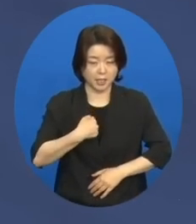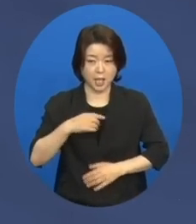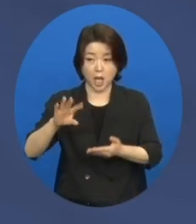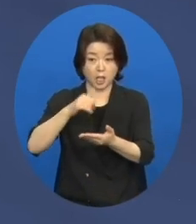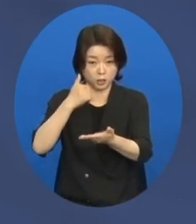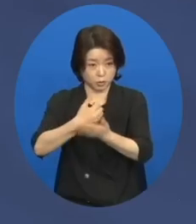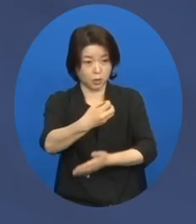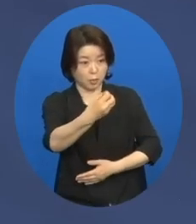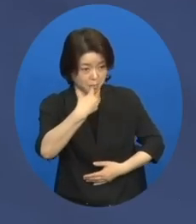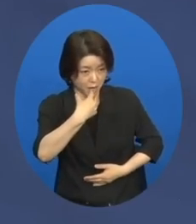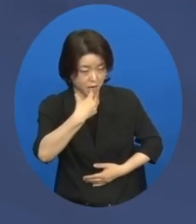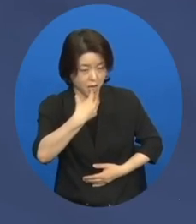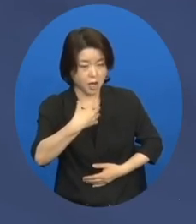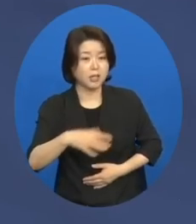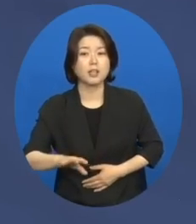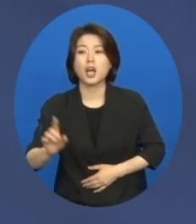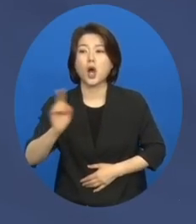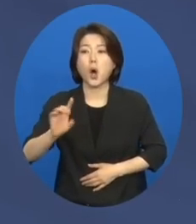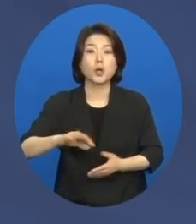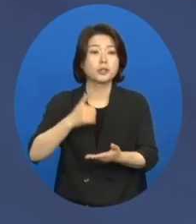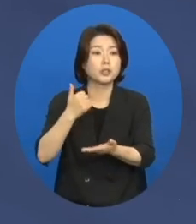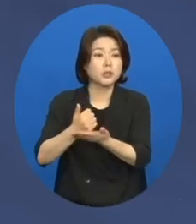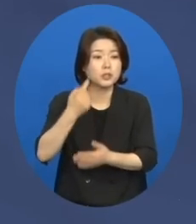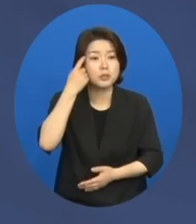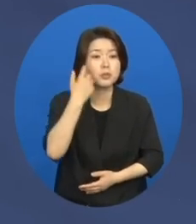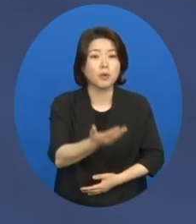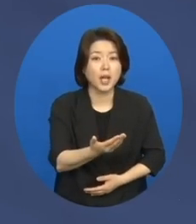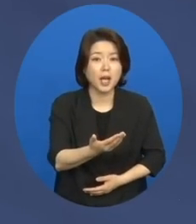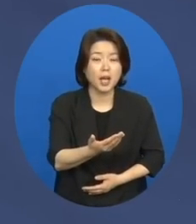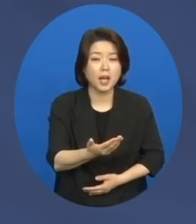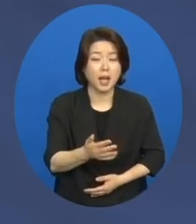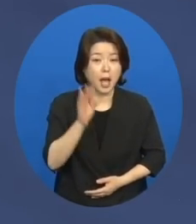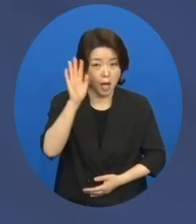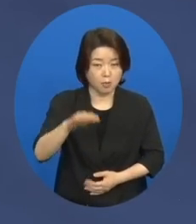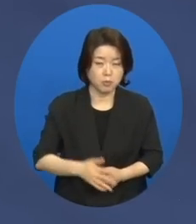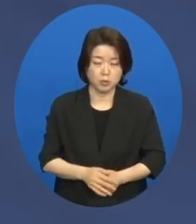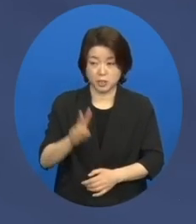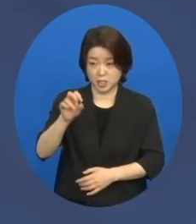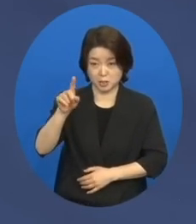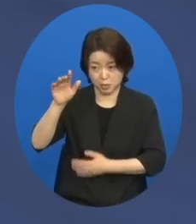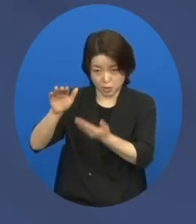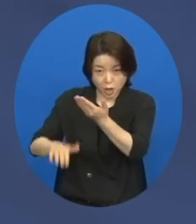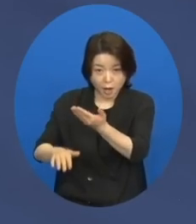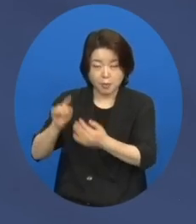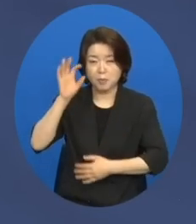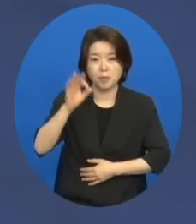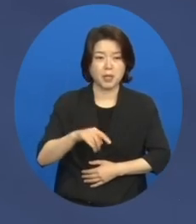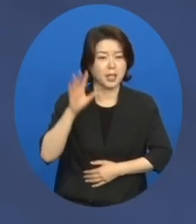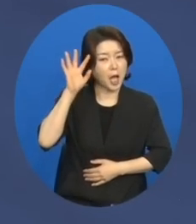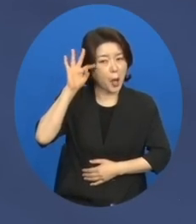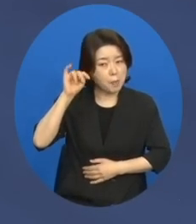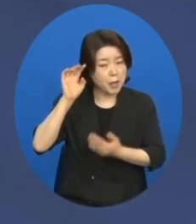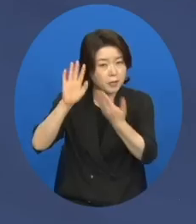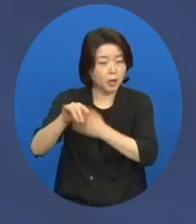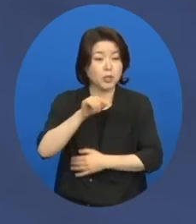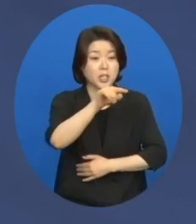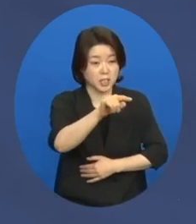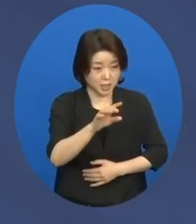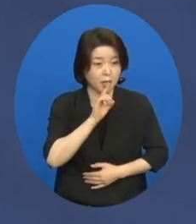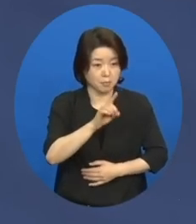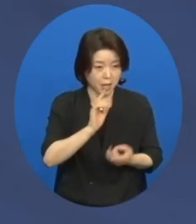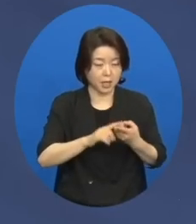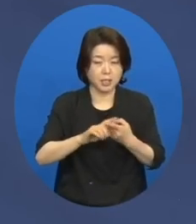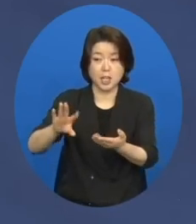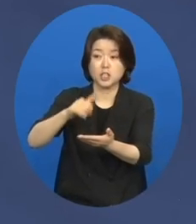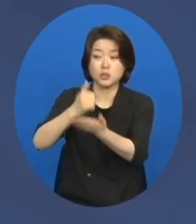그리스도라고 그랬지 내가 어떤 그리스도인고 하니 이제 21절 이하에 내가 이제 몇 날 후에 네가 말한 그리스도가